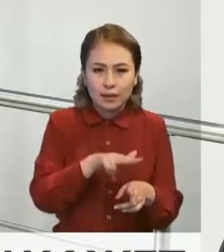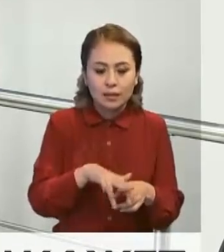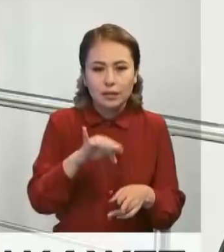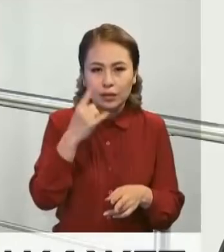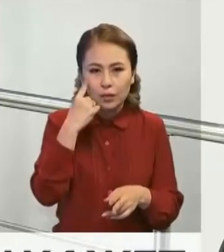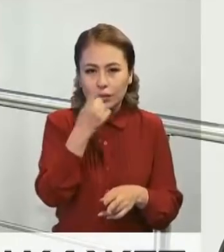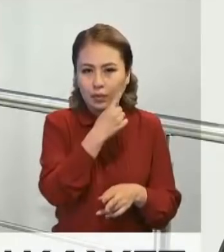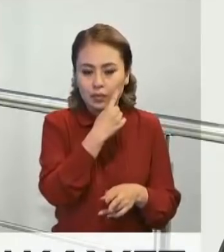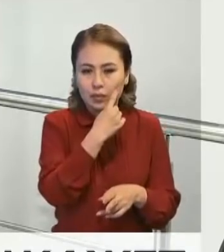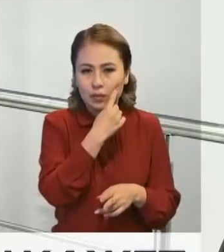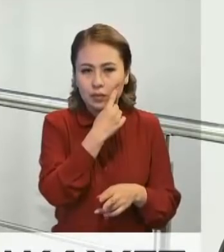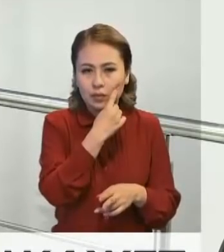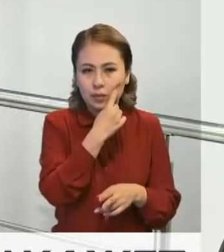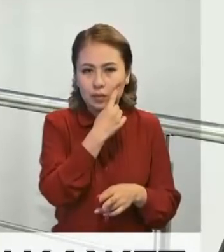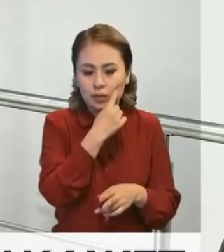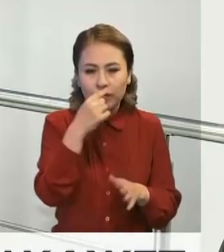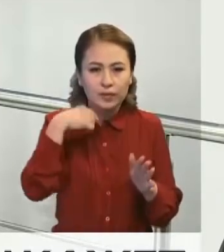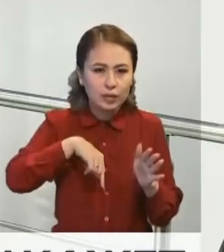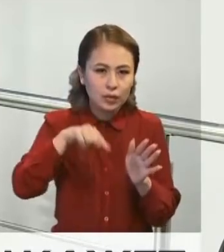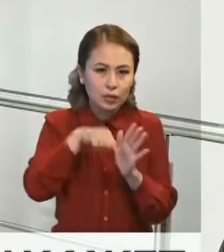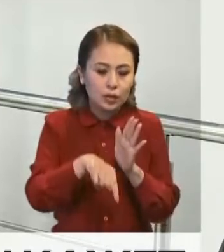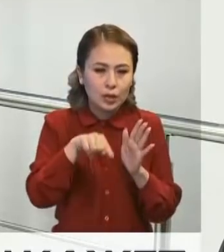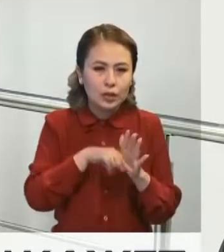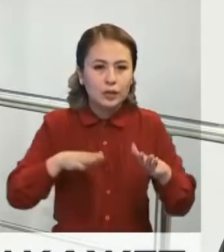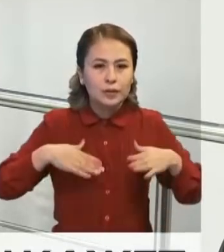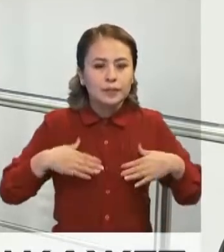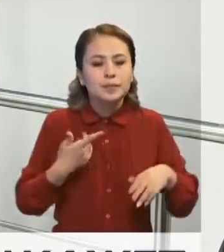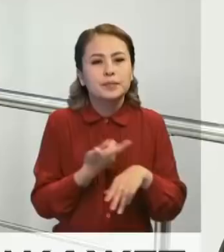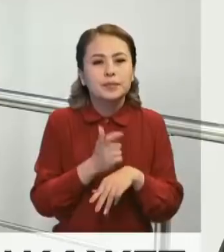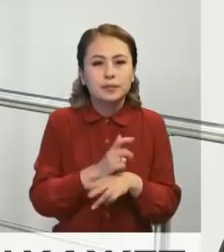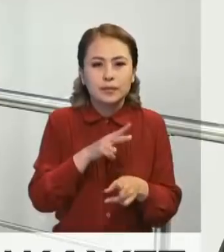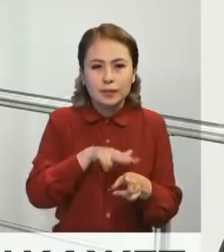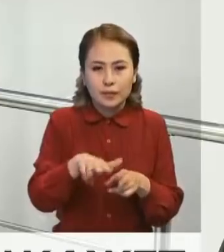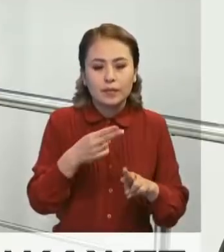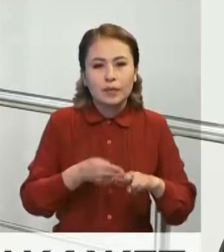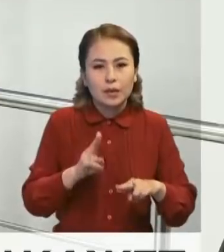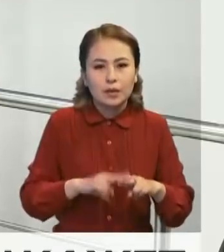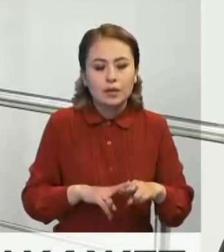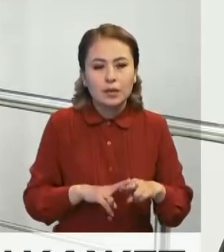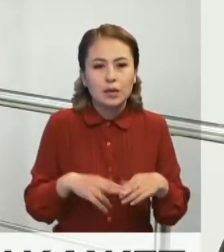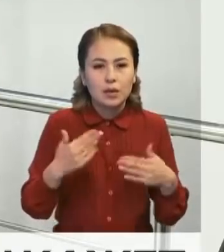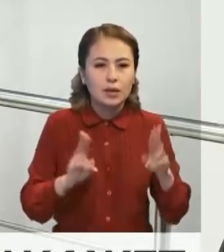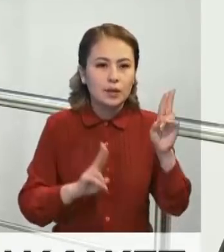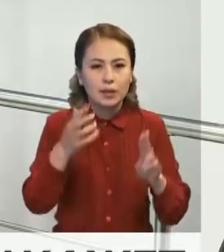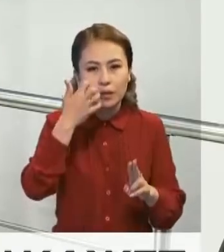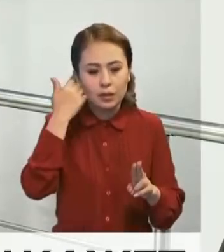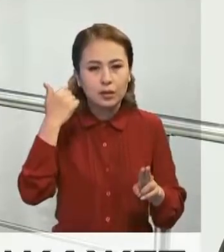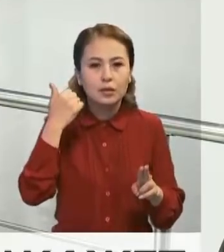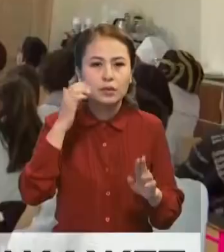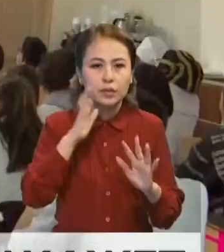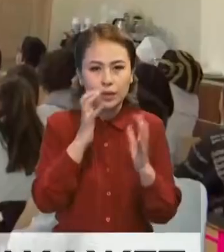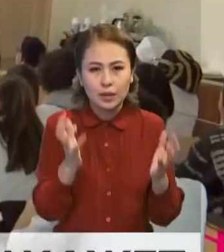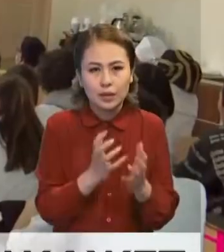көзге іш құрылысына, өкпеге бәріне зиян болғандықтан біз осы әдіс арқылы органдарды